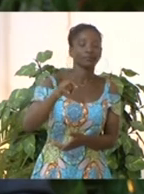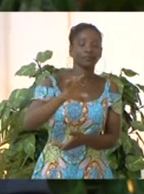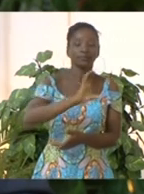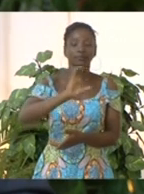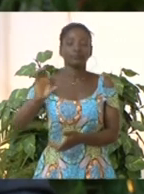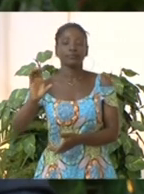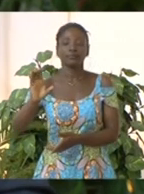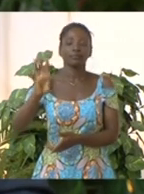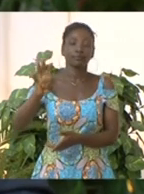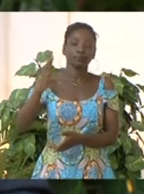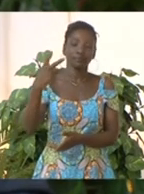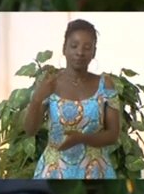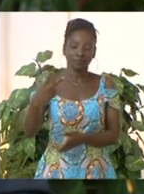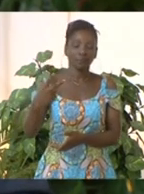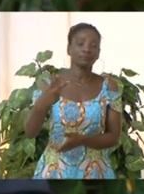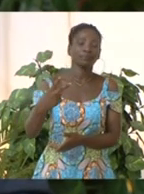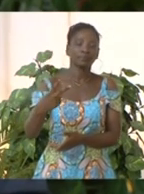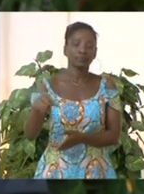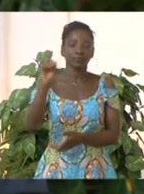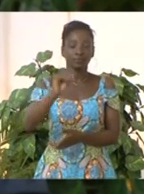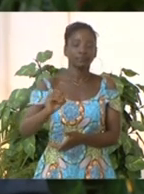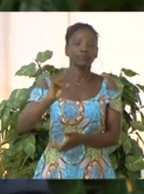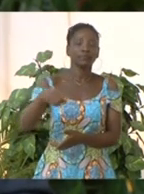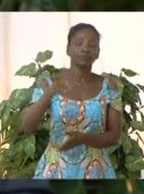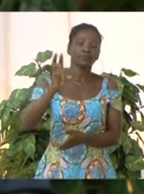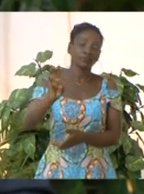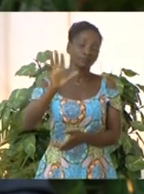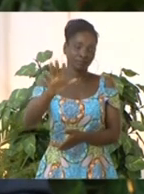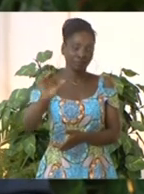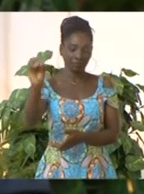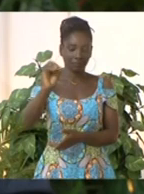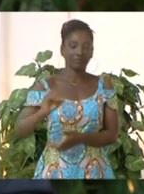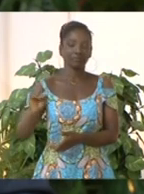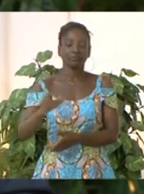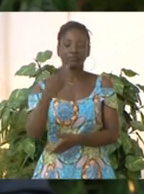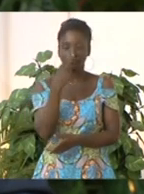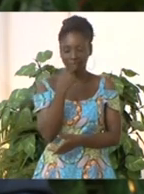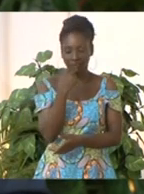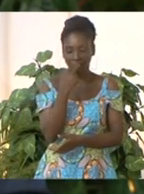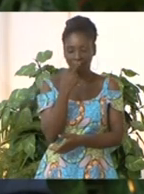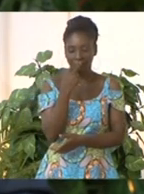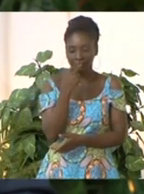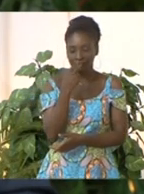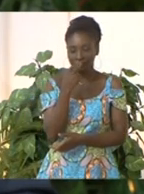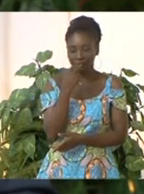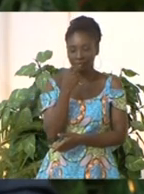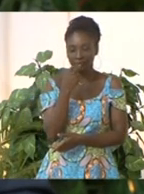1442 voix, soit 0,65%. Bédié Conan Aimé Henri,